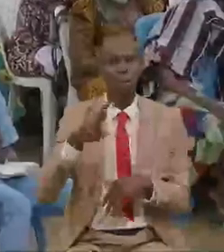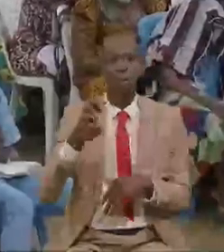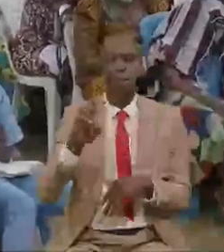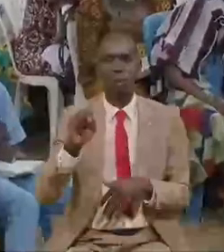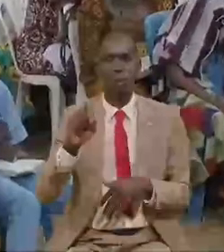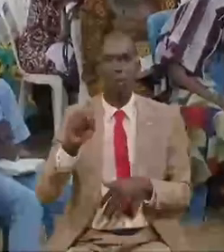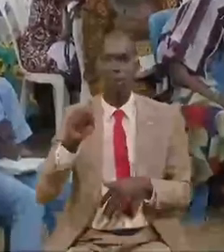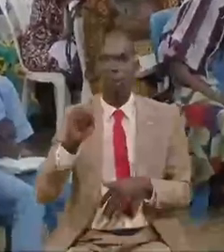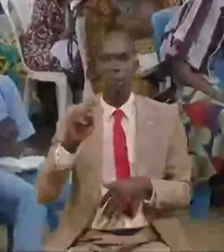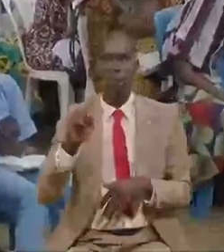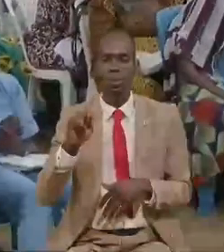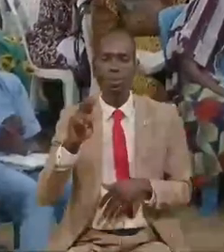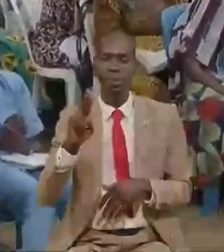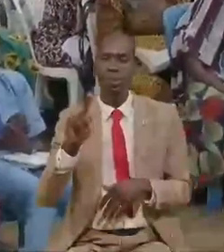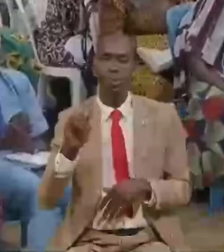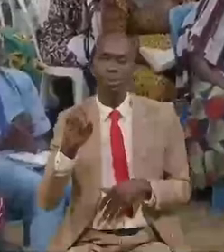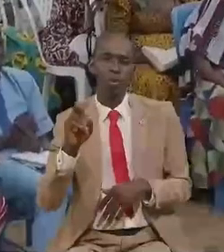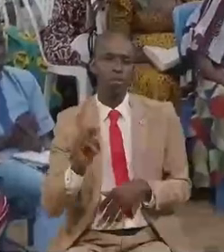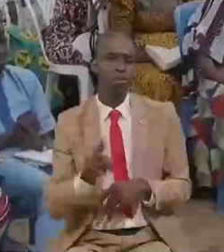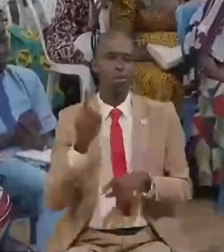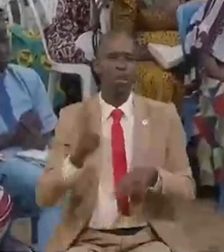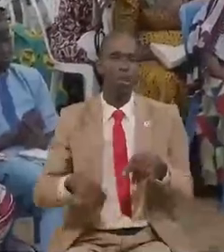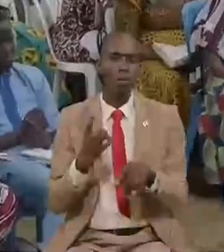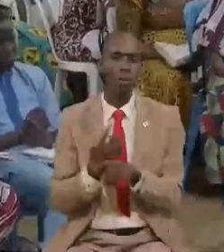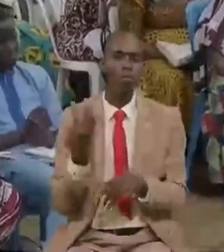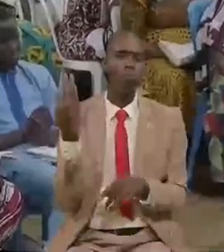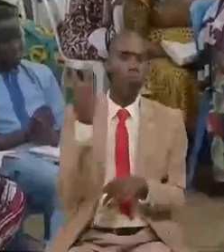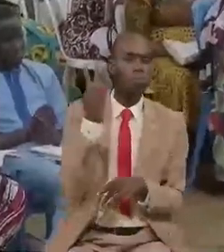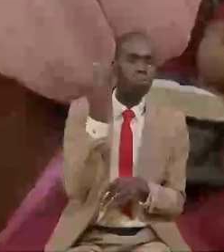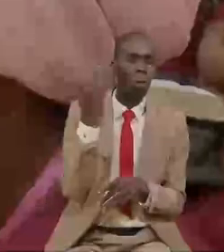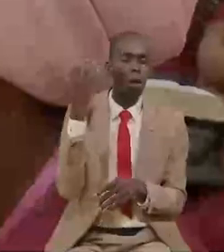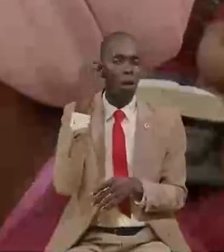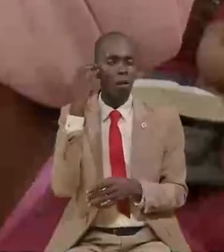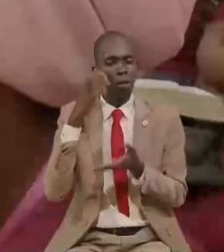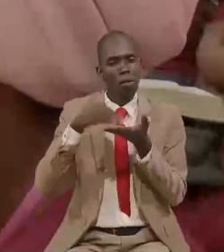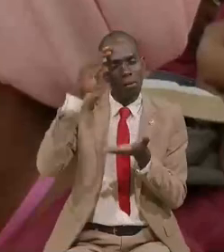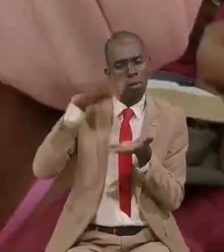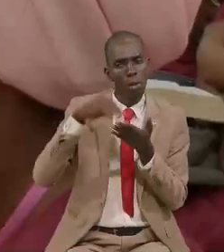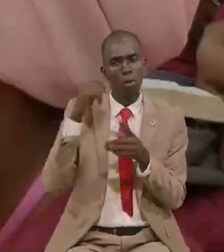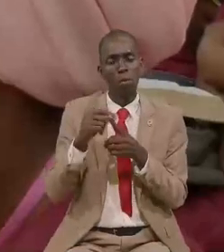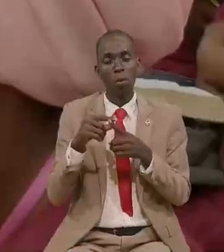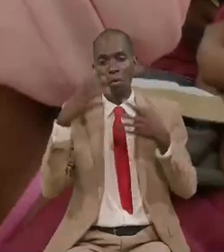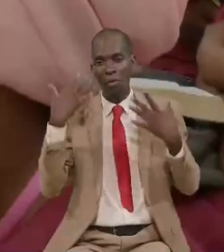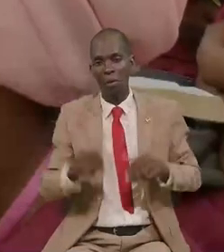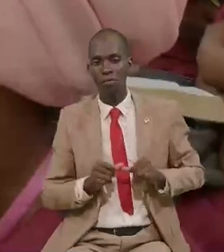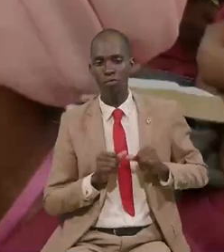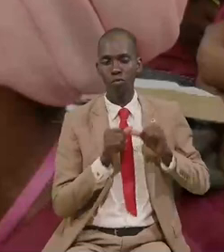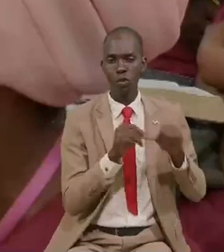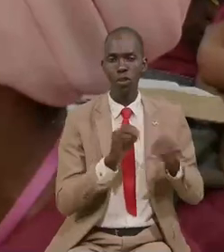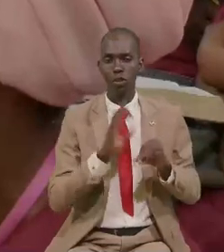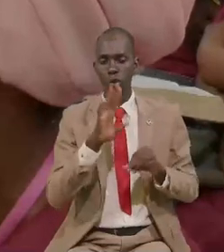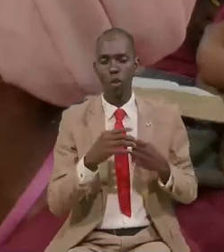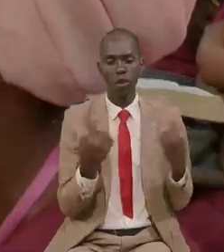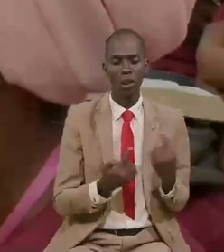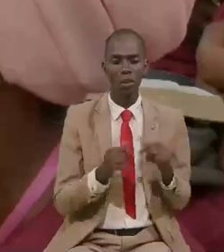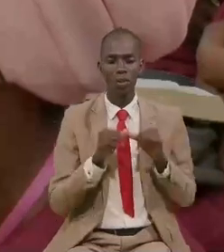pas écouter la parole et tu vas pousser ça de côté, repartir à la maison. Il n'y a rien à faire et il n'y a rien à obéir. Et il